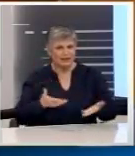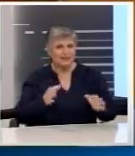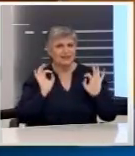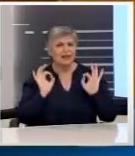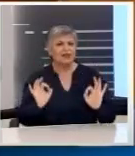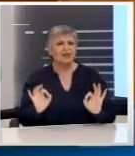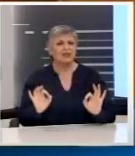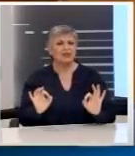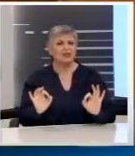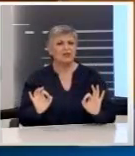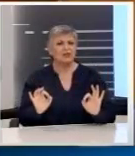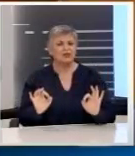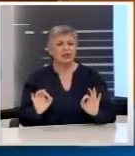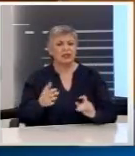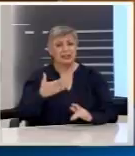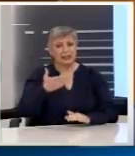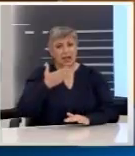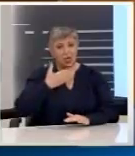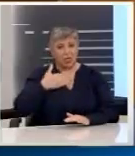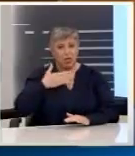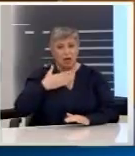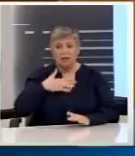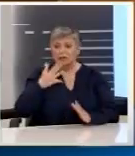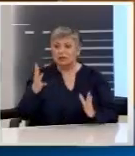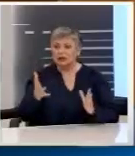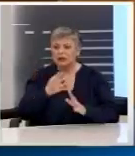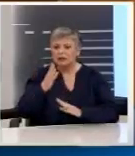Θέλετε μήπως κάτι να μείνει κρυφό από τη δικαιοσύνη?